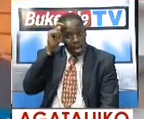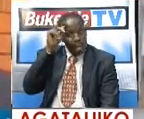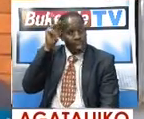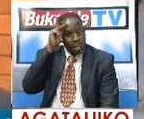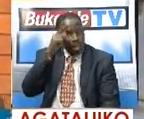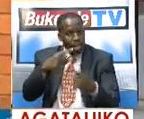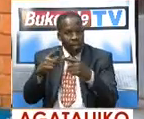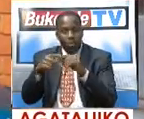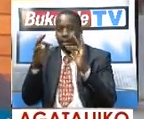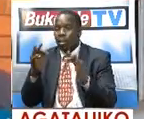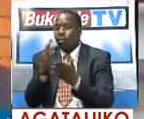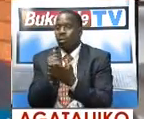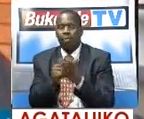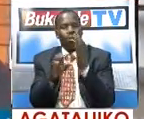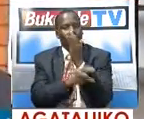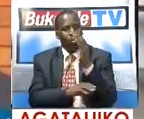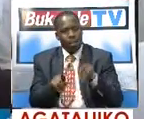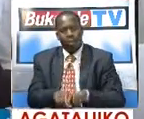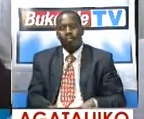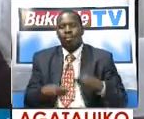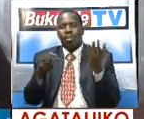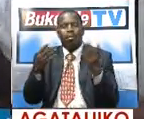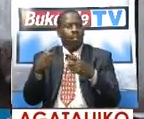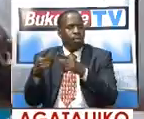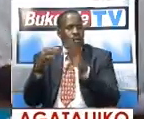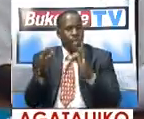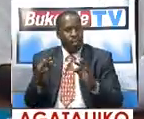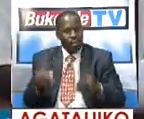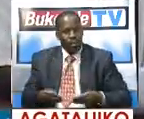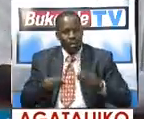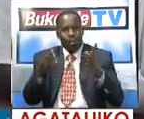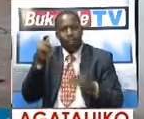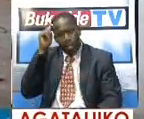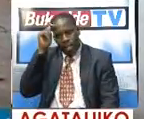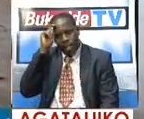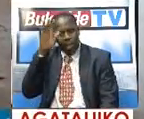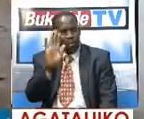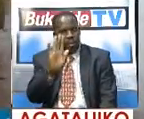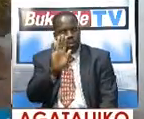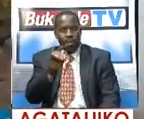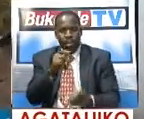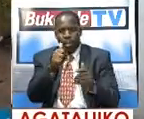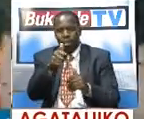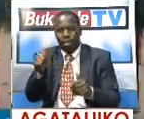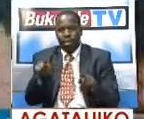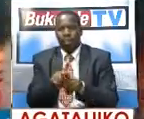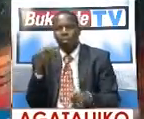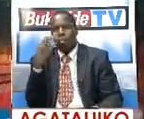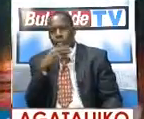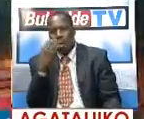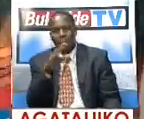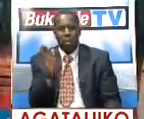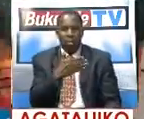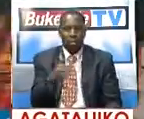ensi erimu mbeera y'okukozesa bya talanta. Sulaiman Mutebi ne Joseph Setimbe bakusakidde gulire lino ku Rabkede